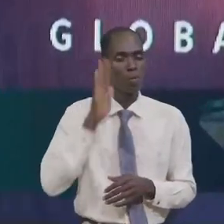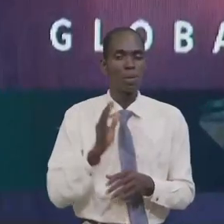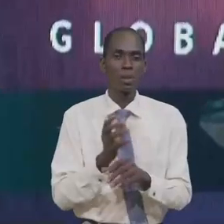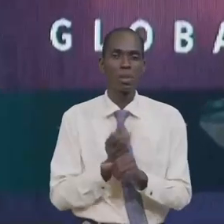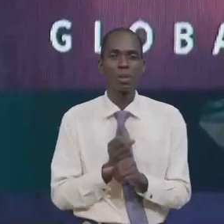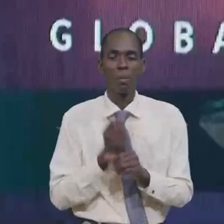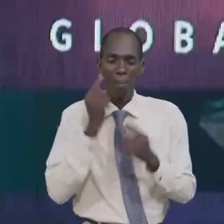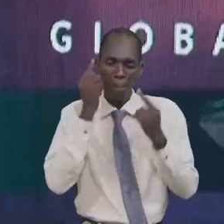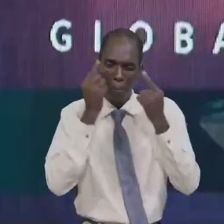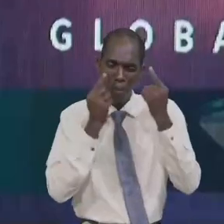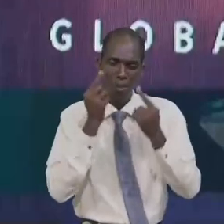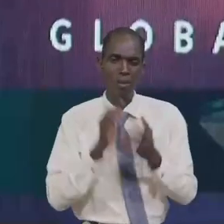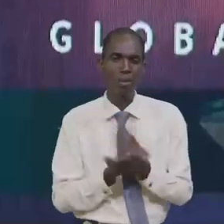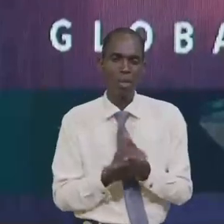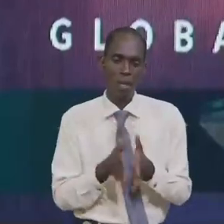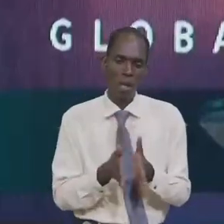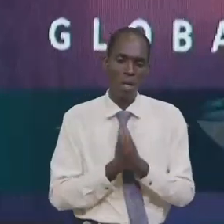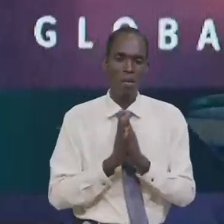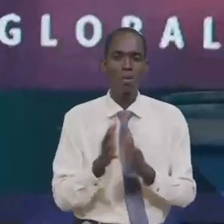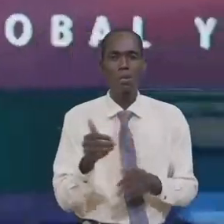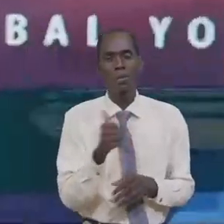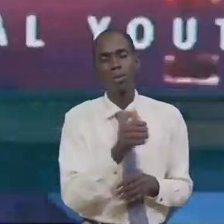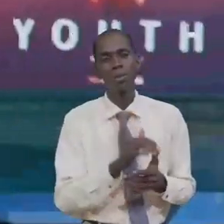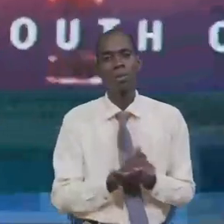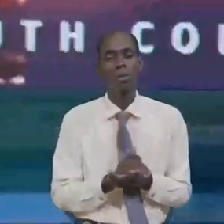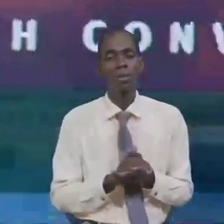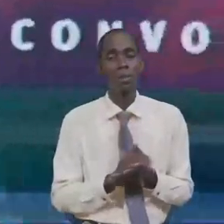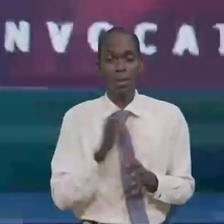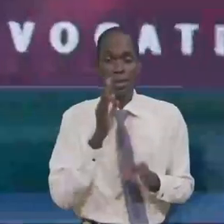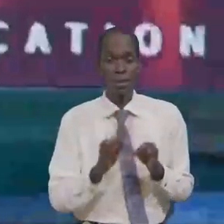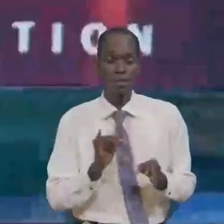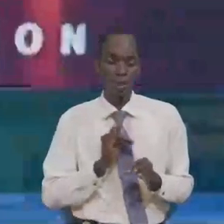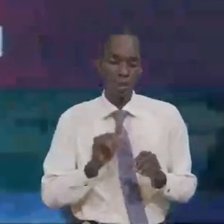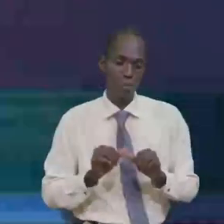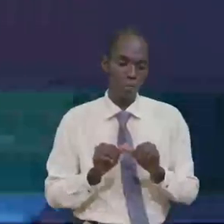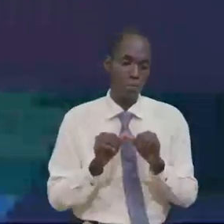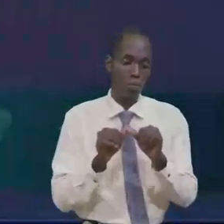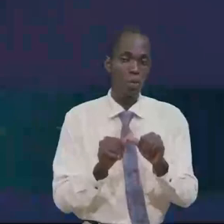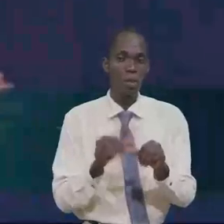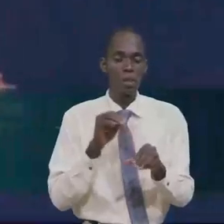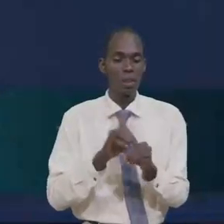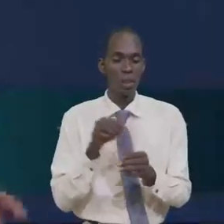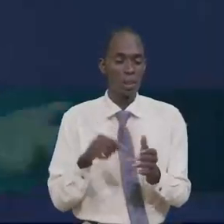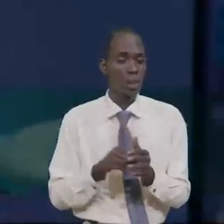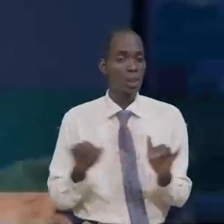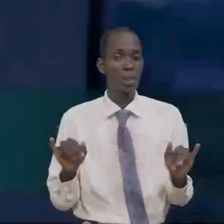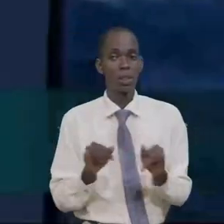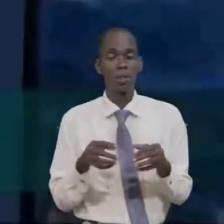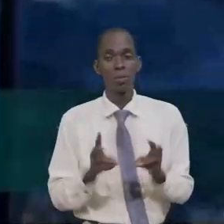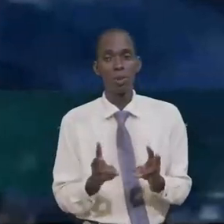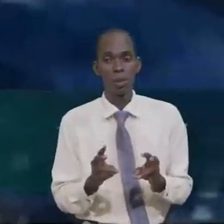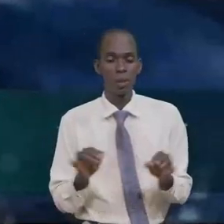pose-toi de questions si je continue de cette même manière avec ce même langage